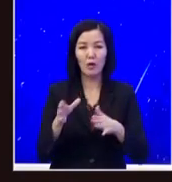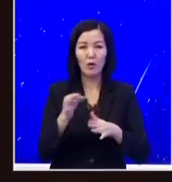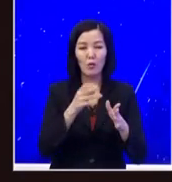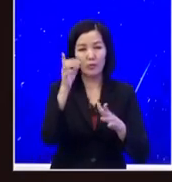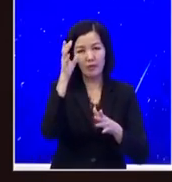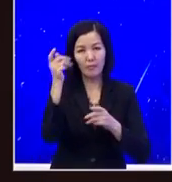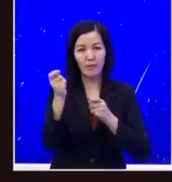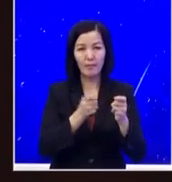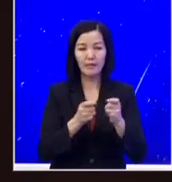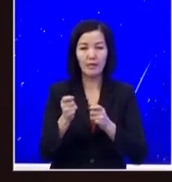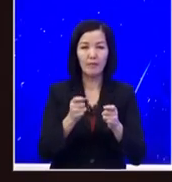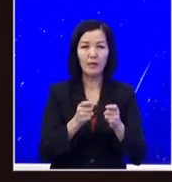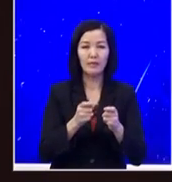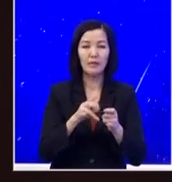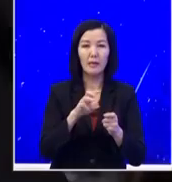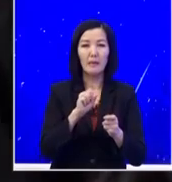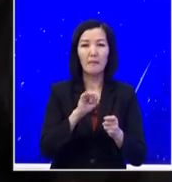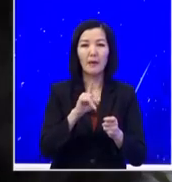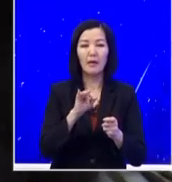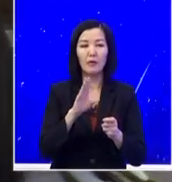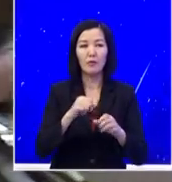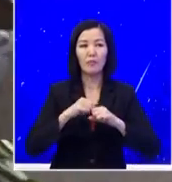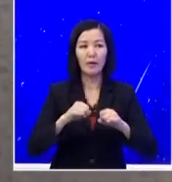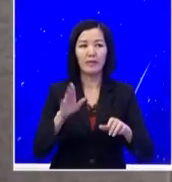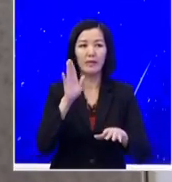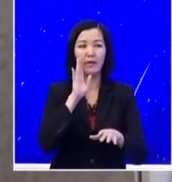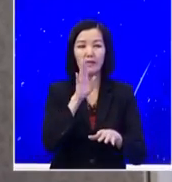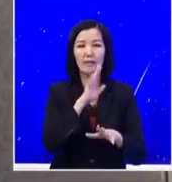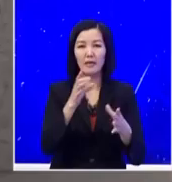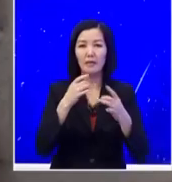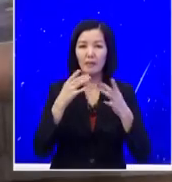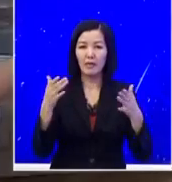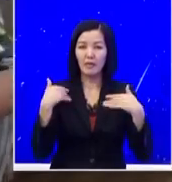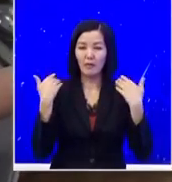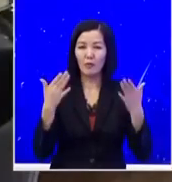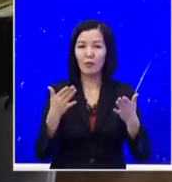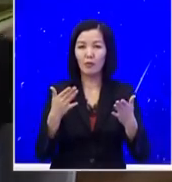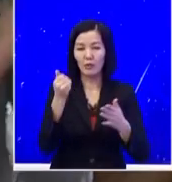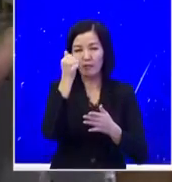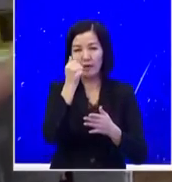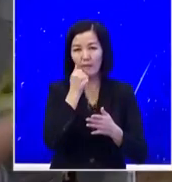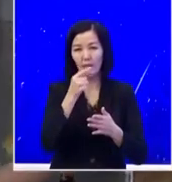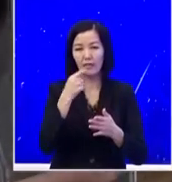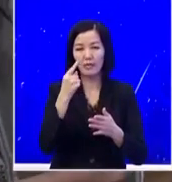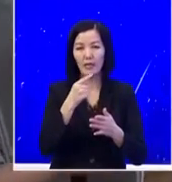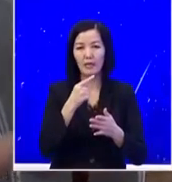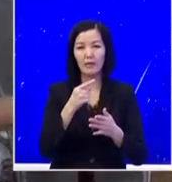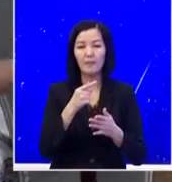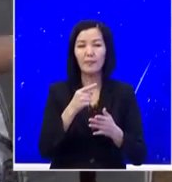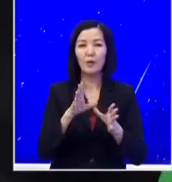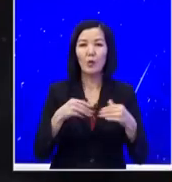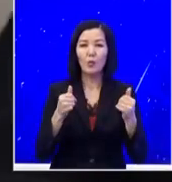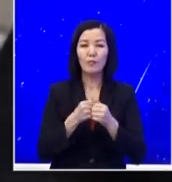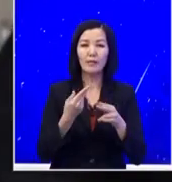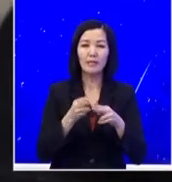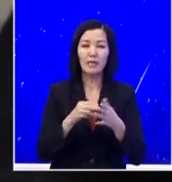білім басқармасы басшысы Мәйгүл Омарова батыр ананы мерейлі мерекемен құттықтап алғысын жеткізді. Үлгілі отбасыға